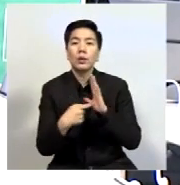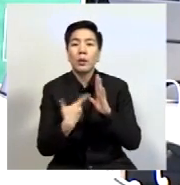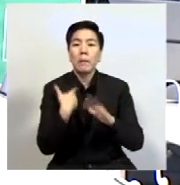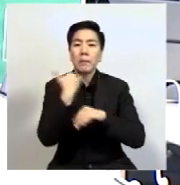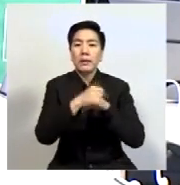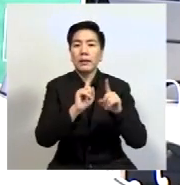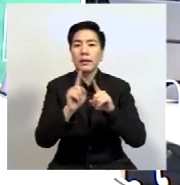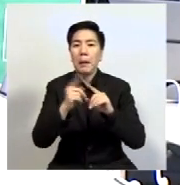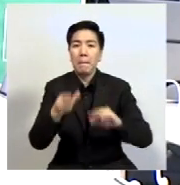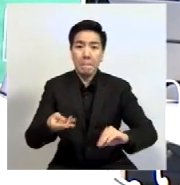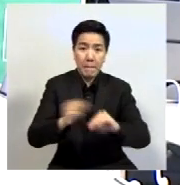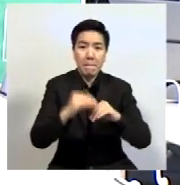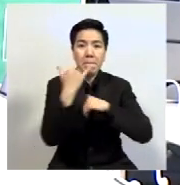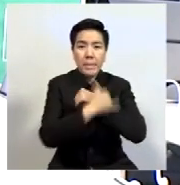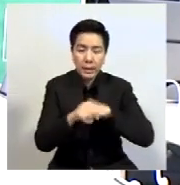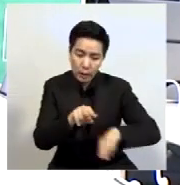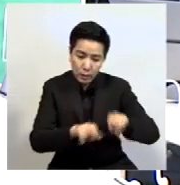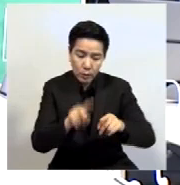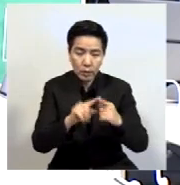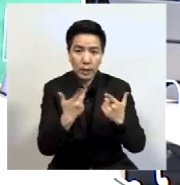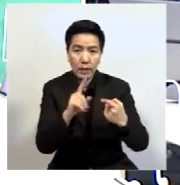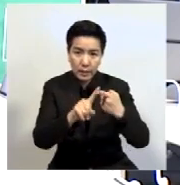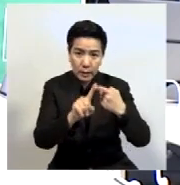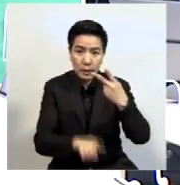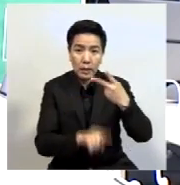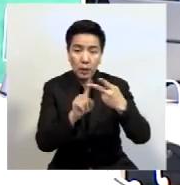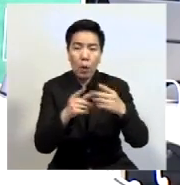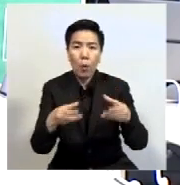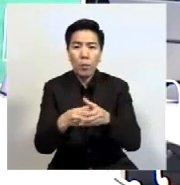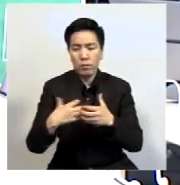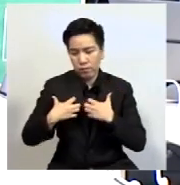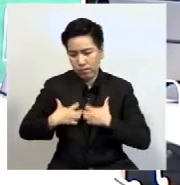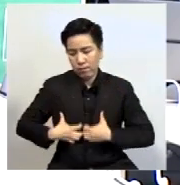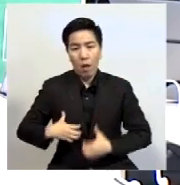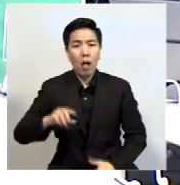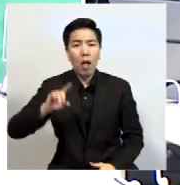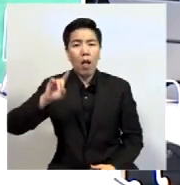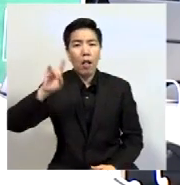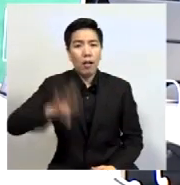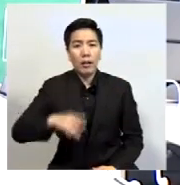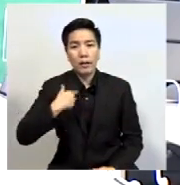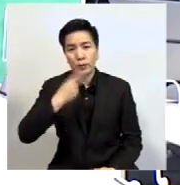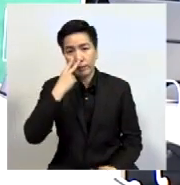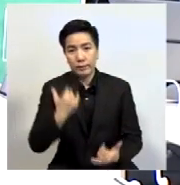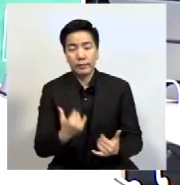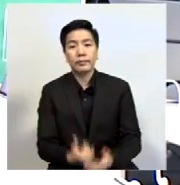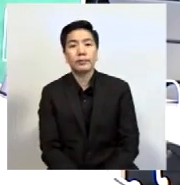ศต่างๆหรือจากกลุ่มที่มีอาการปอดอักเสบรุนแรงนะครับ